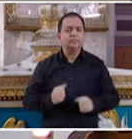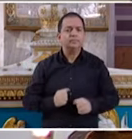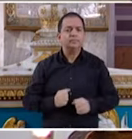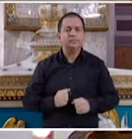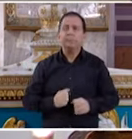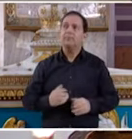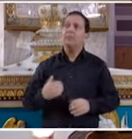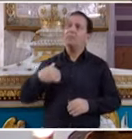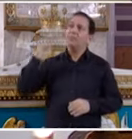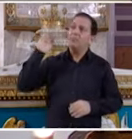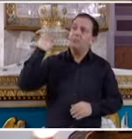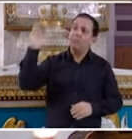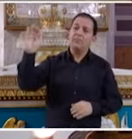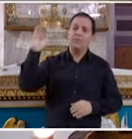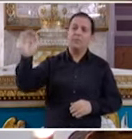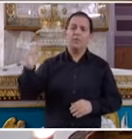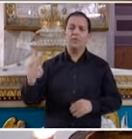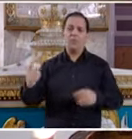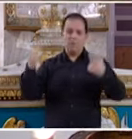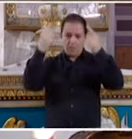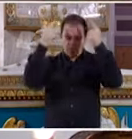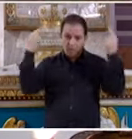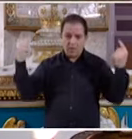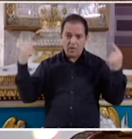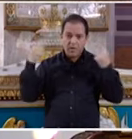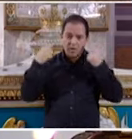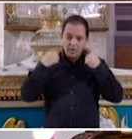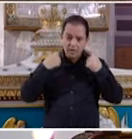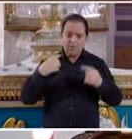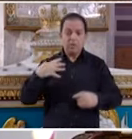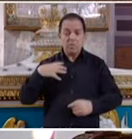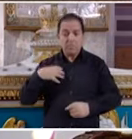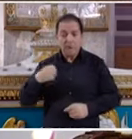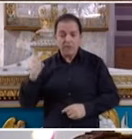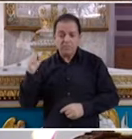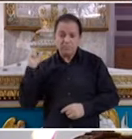ποιήσε ή να το